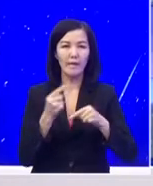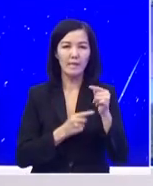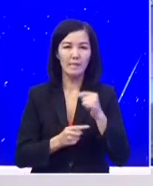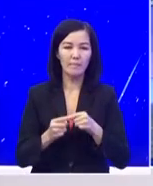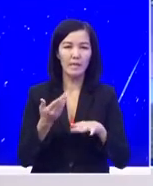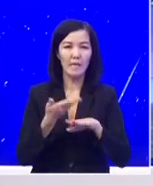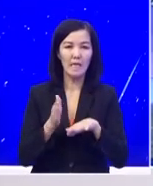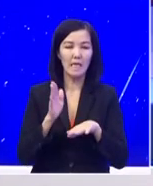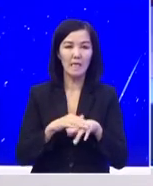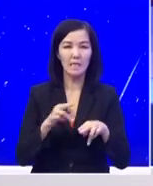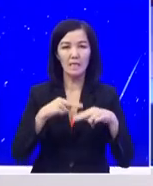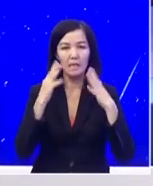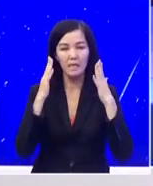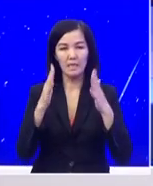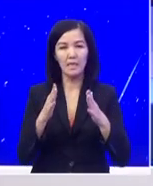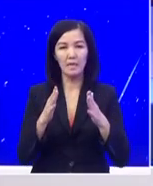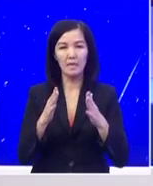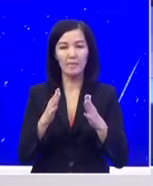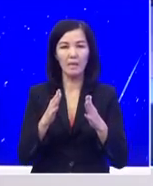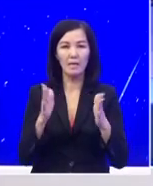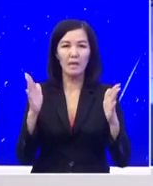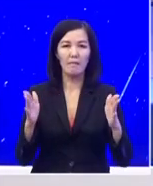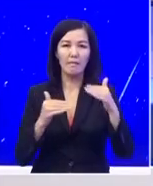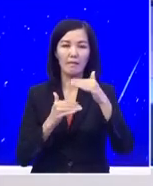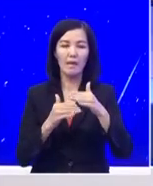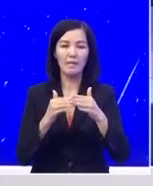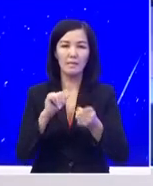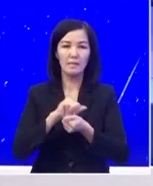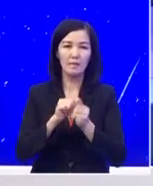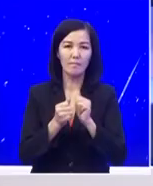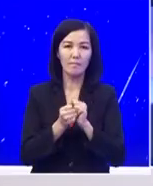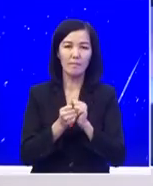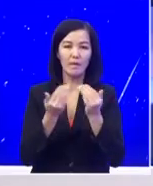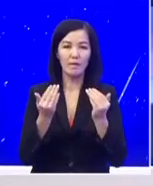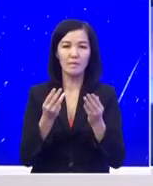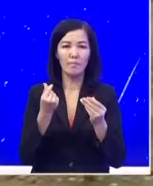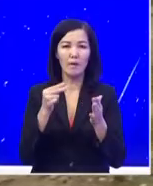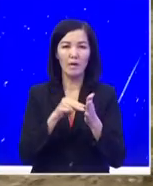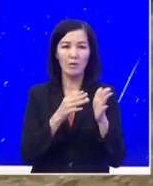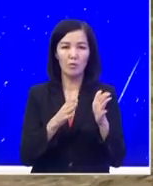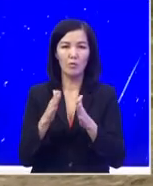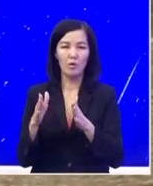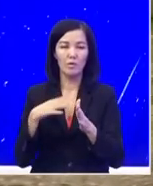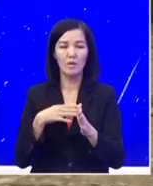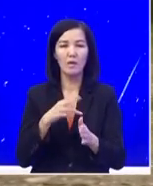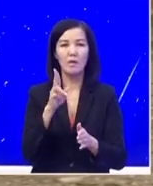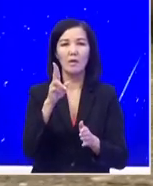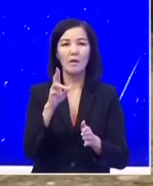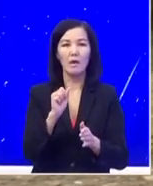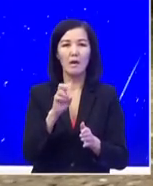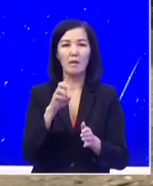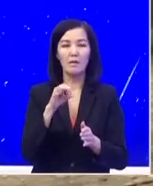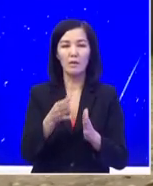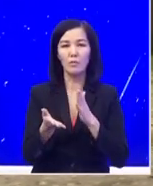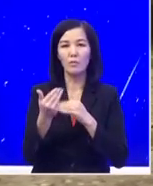елдегі қиындықты ескеріп, тағзым белгілері бағаларын қалыпты ұстап отырған көрінеді. Қанат Харикеновтың айтуынша